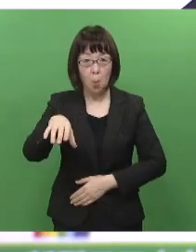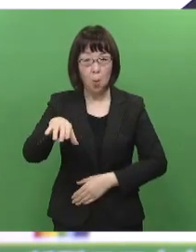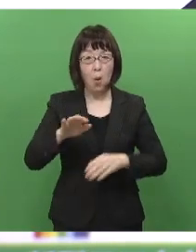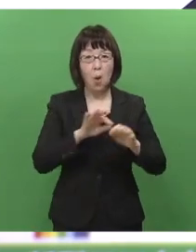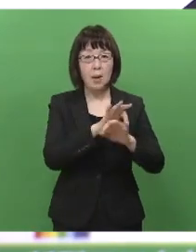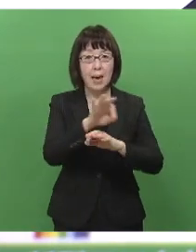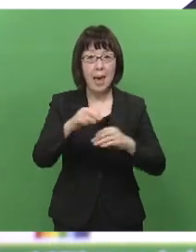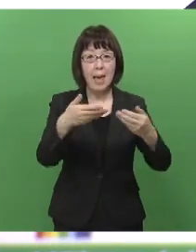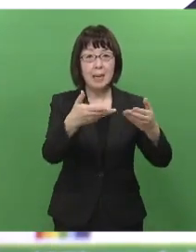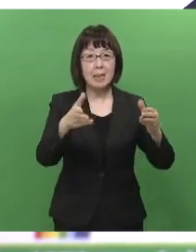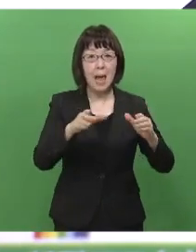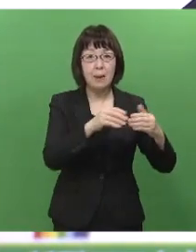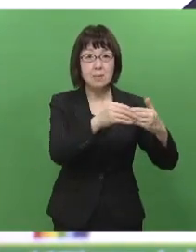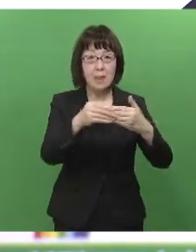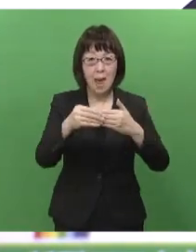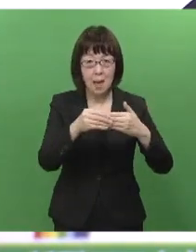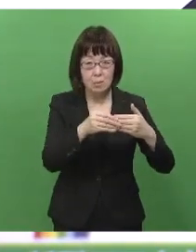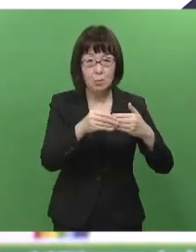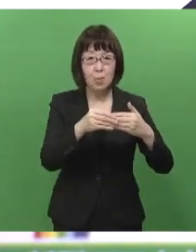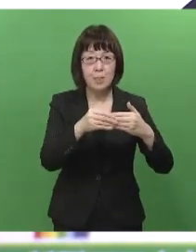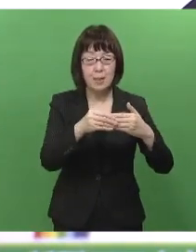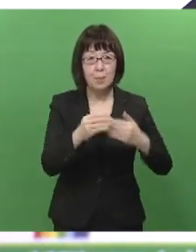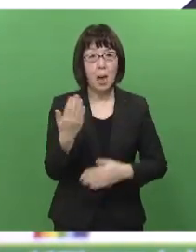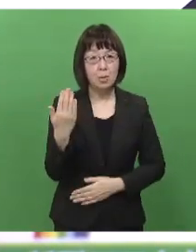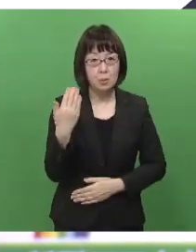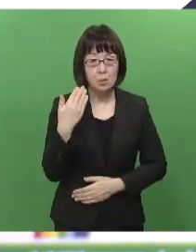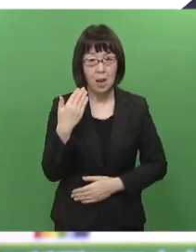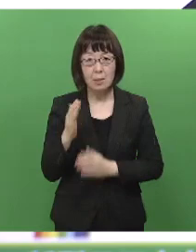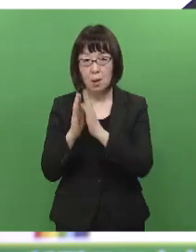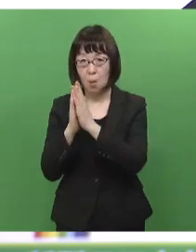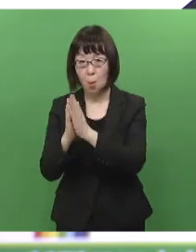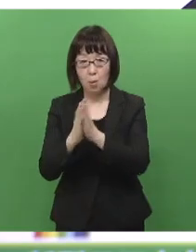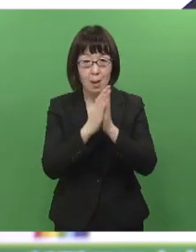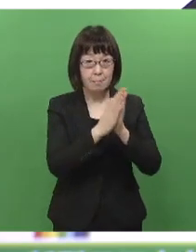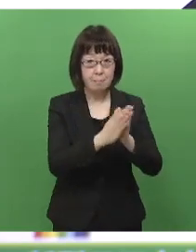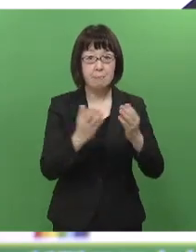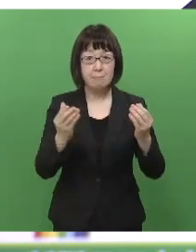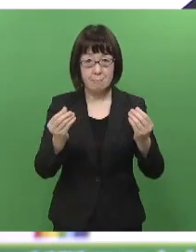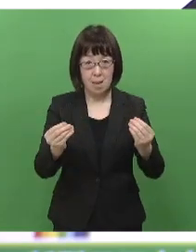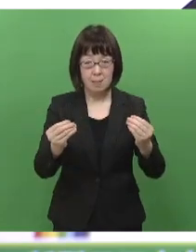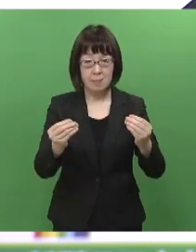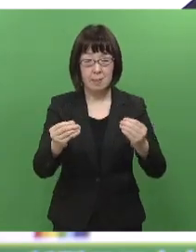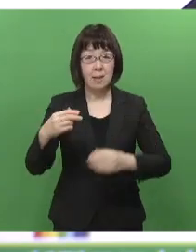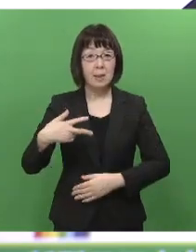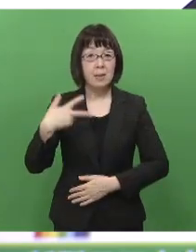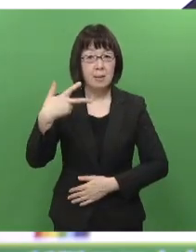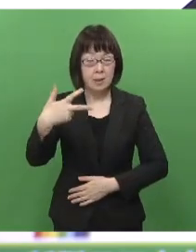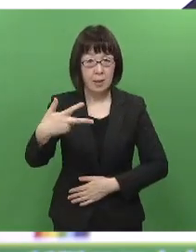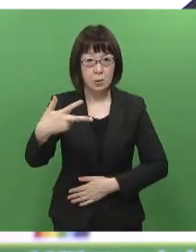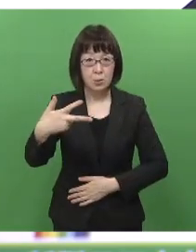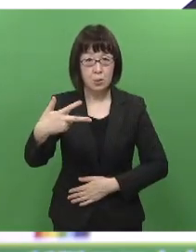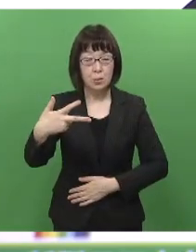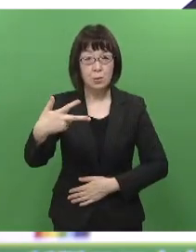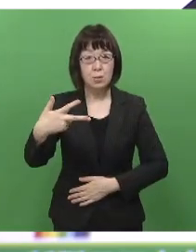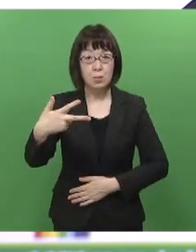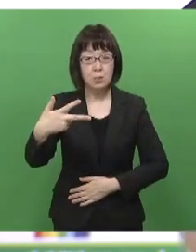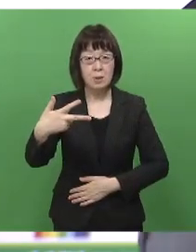済団体の皆様方にはすでにお願いをしております。また来週にはですね、また